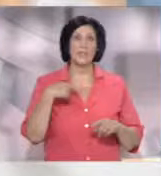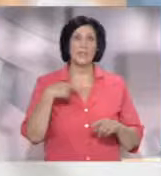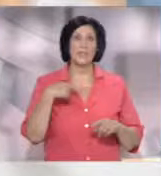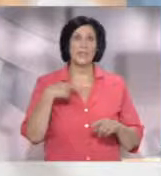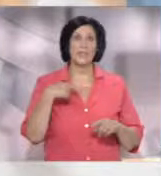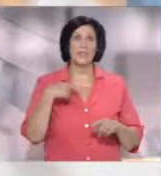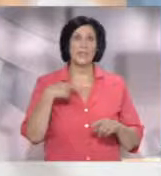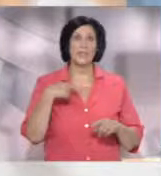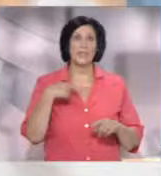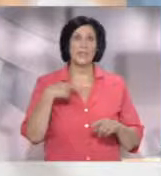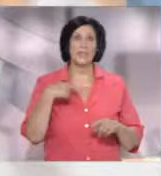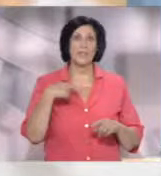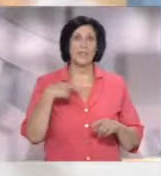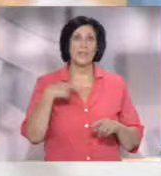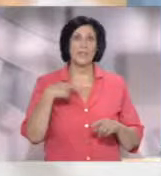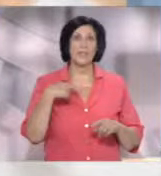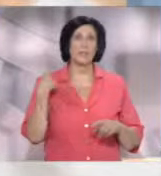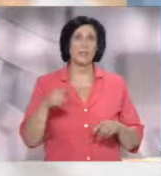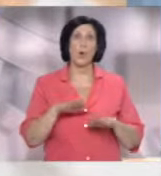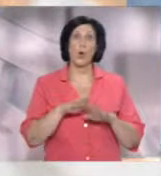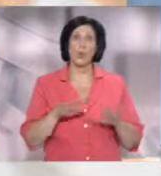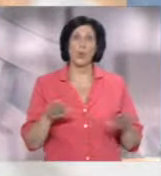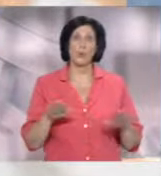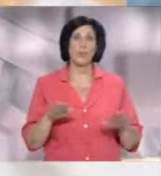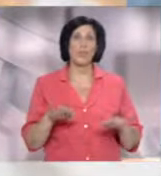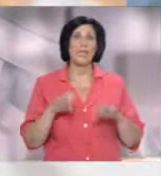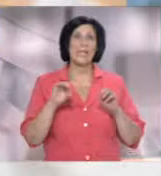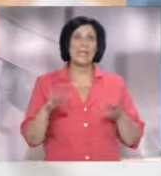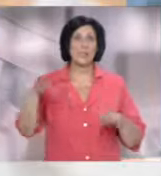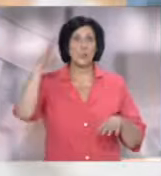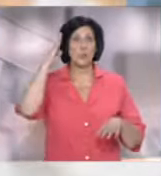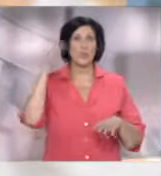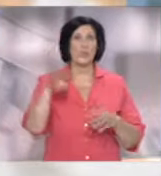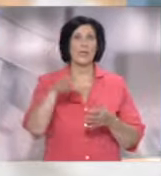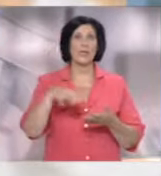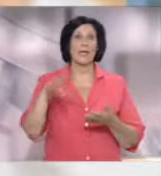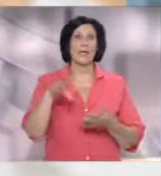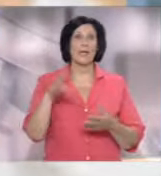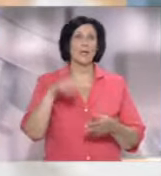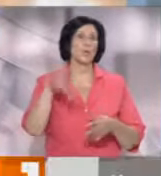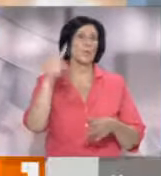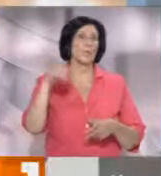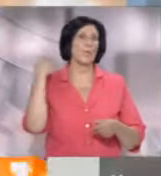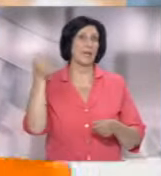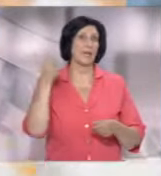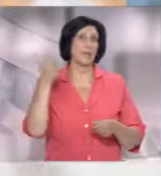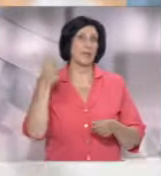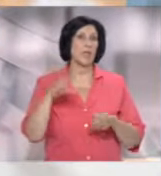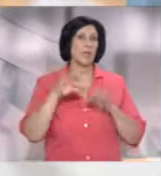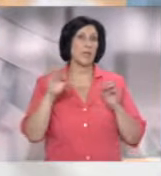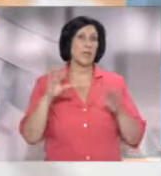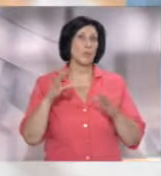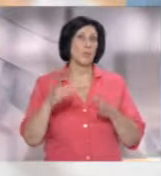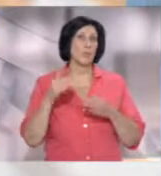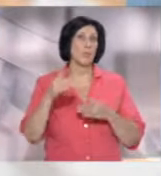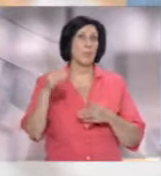Президентът Росен Плевнелиев заяви, че има готовност да излъчи служебен кабинет и още на 5 август да обяви приоритетите на правителството.